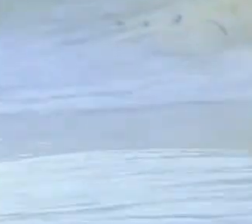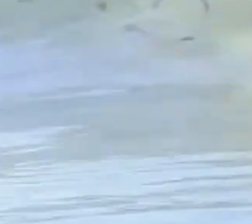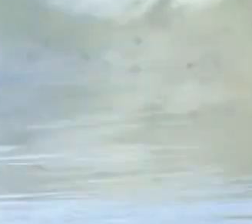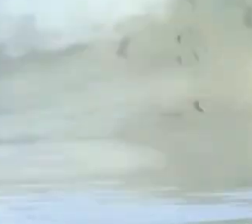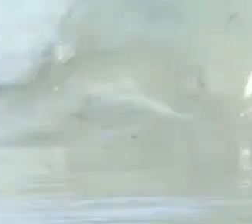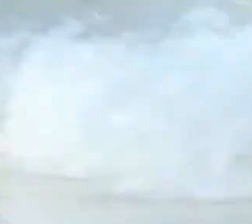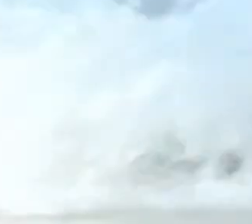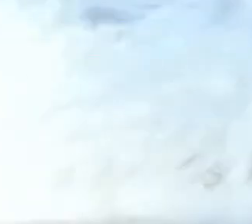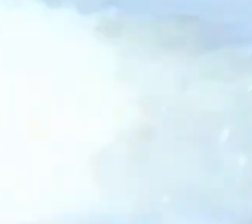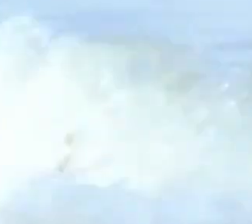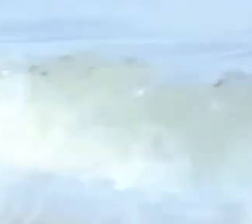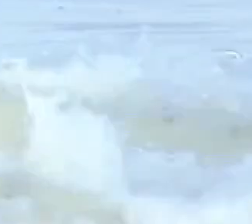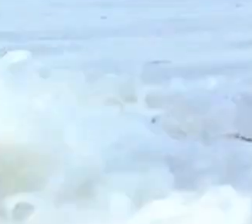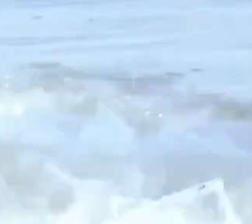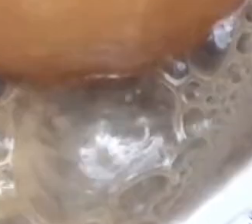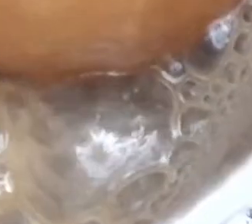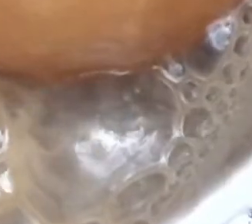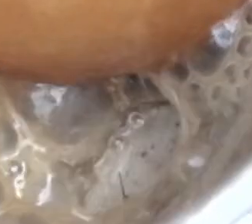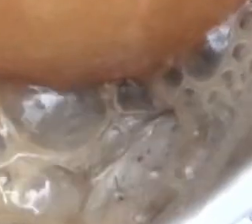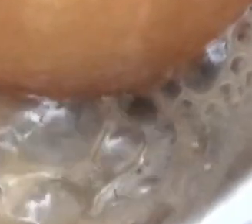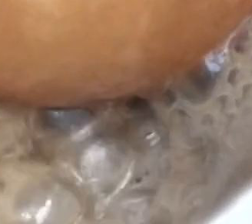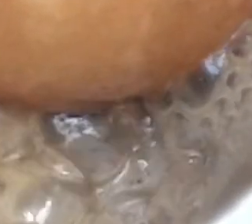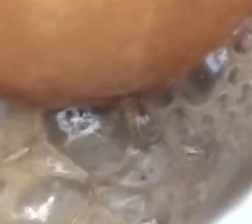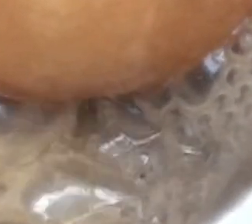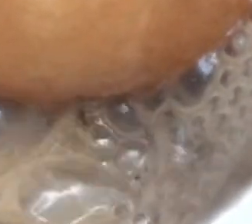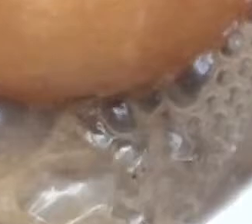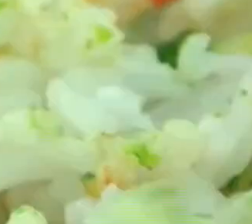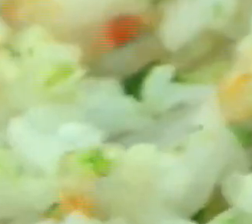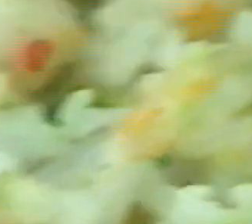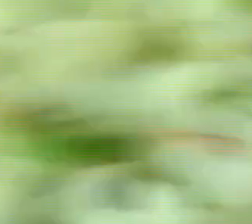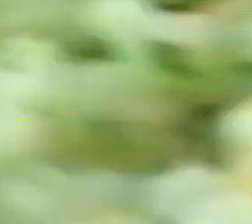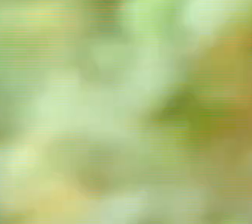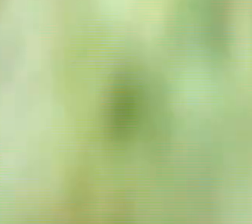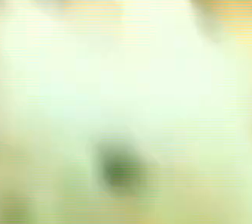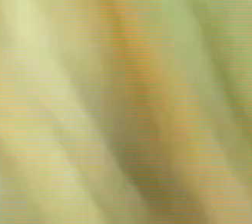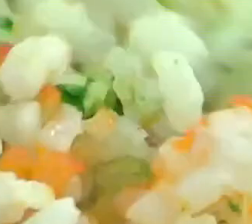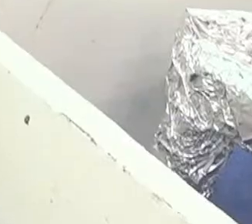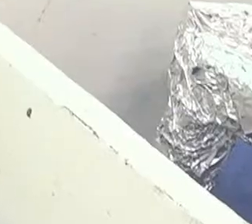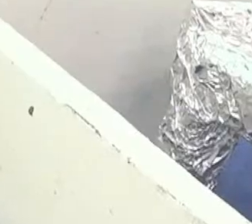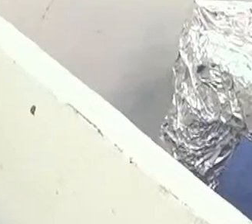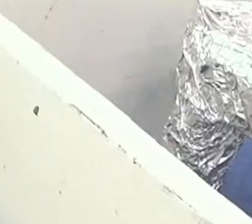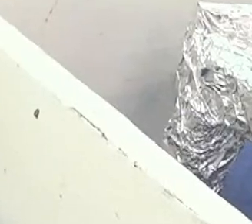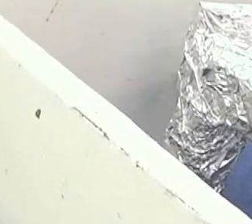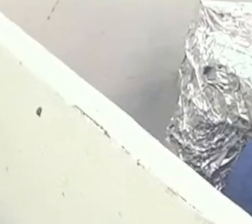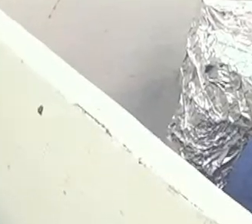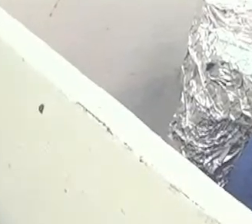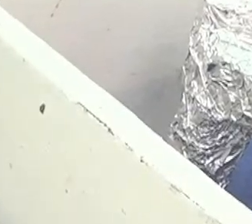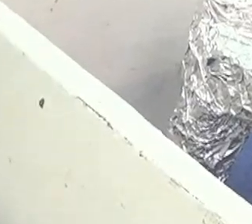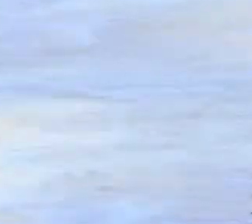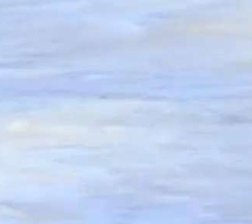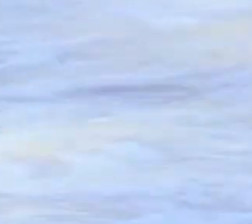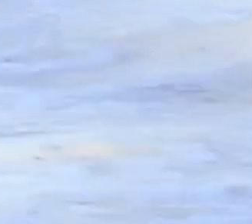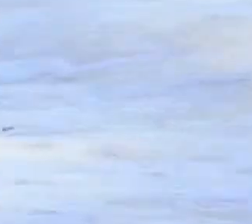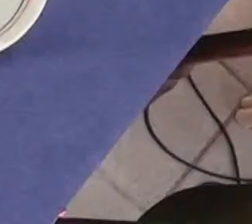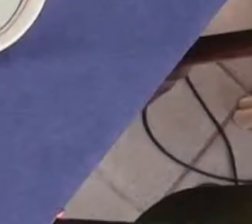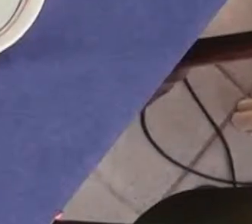kipwani hutakosa kupata mapishi ya vyakula vya kipwani. Yaani hapa tunazungumzia vyakula vilivyokolezwa na